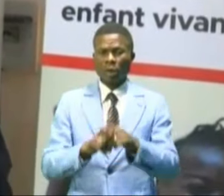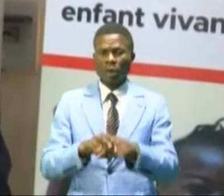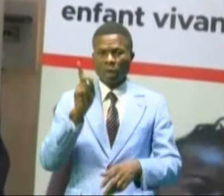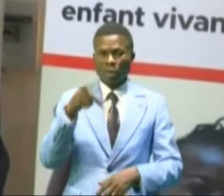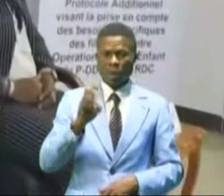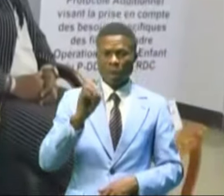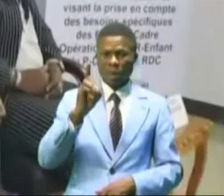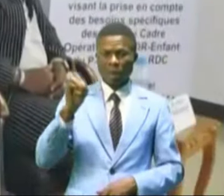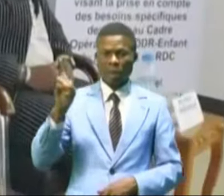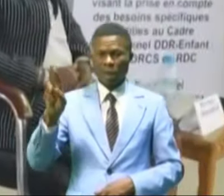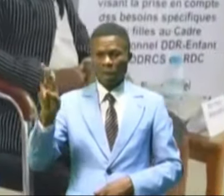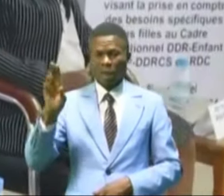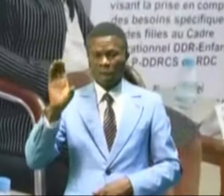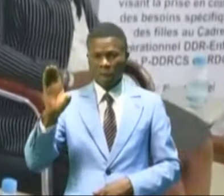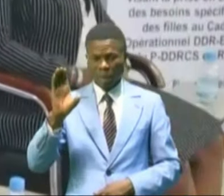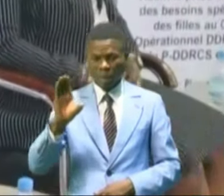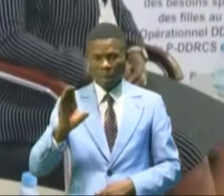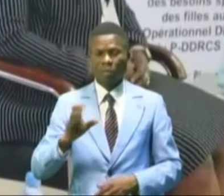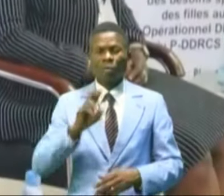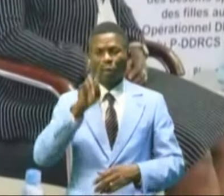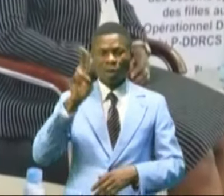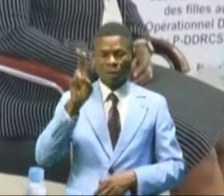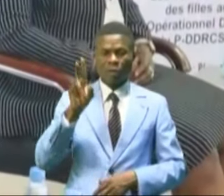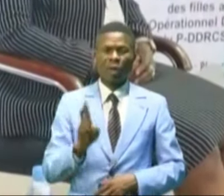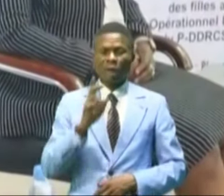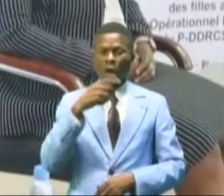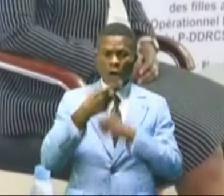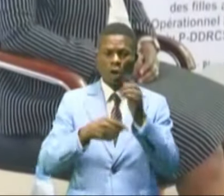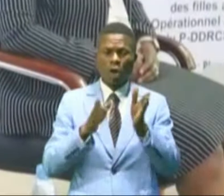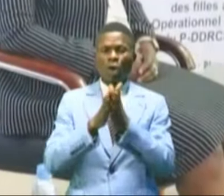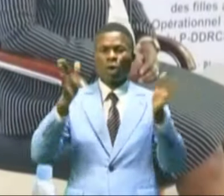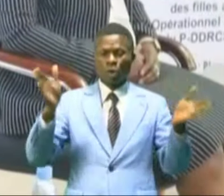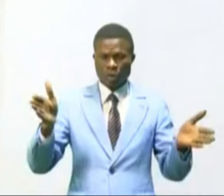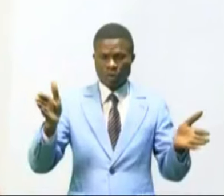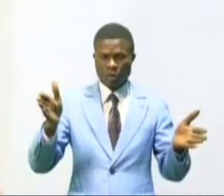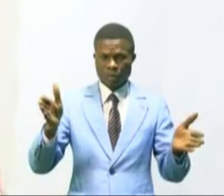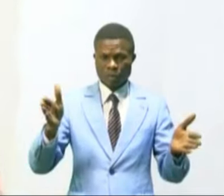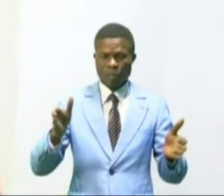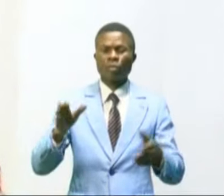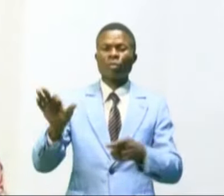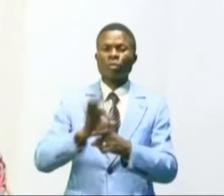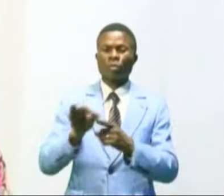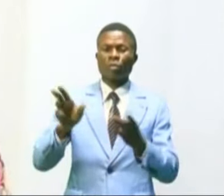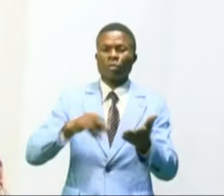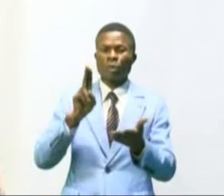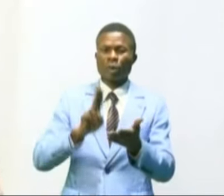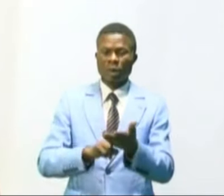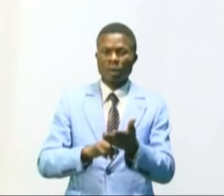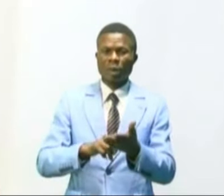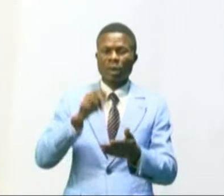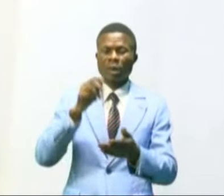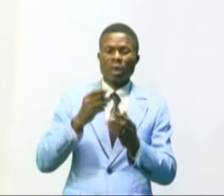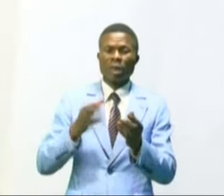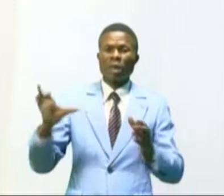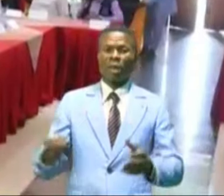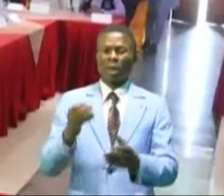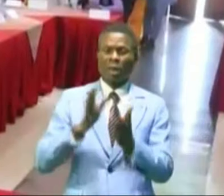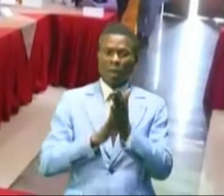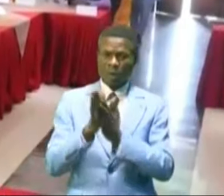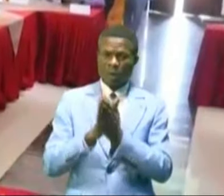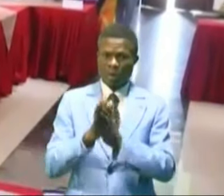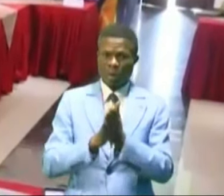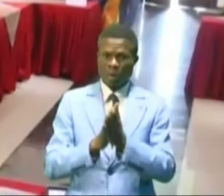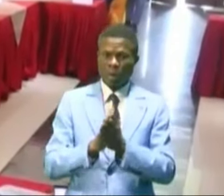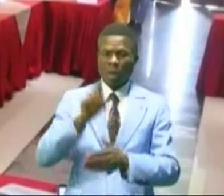PDD-RCS a procédé ce même vendredi au lancement officiel de l'atelier de protocole additionnel visant la prise en compte